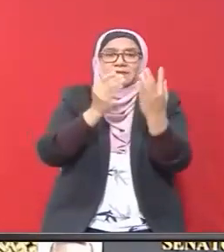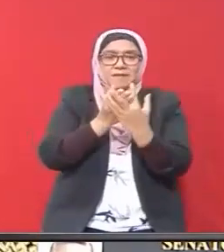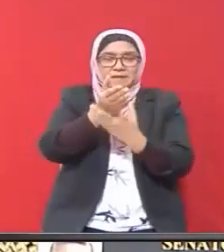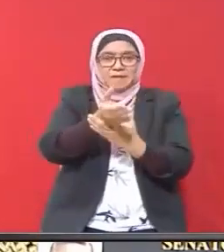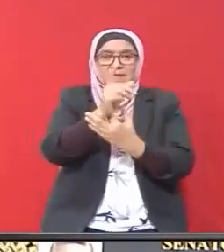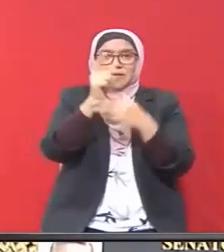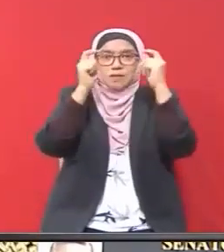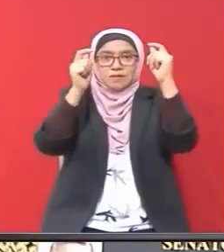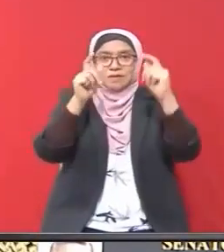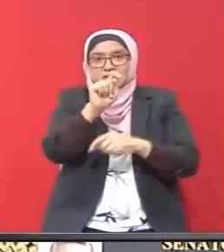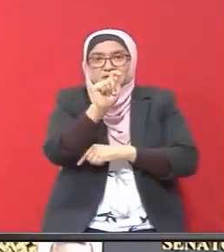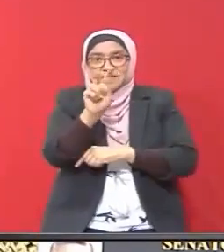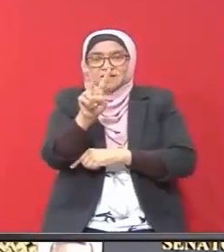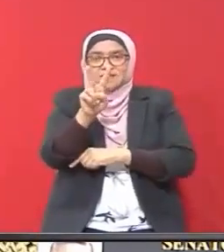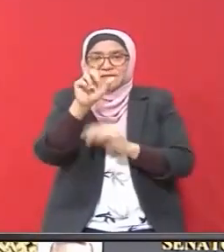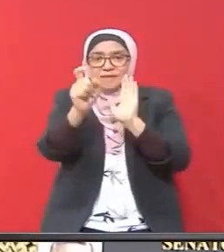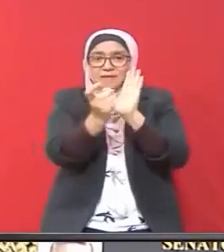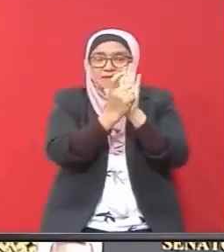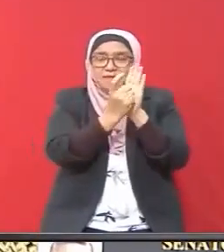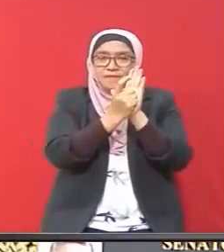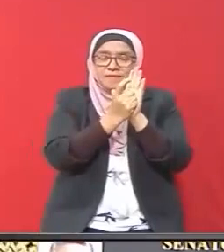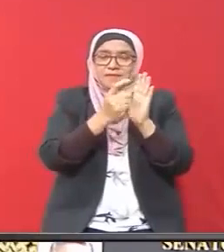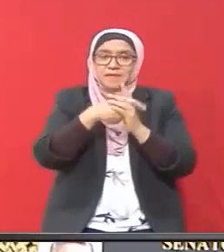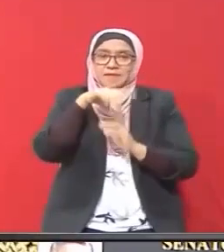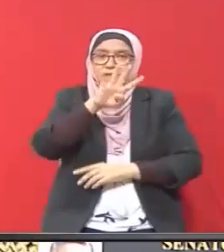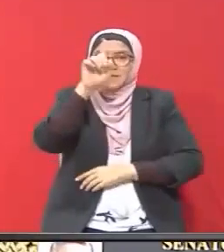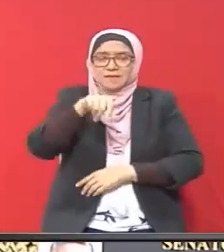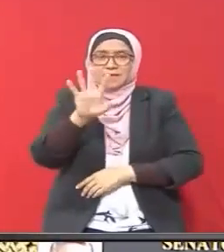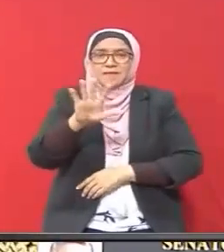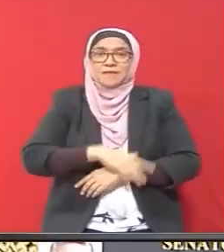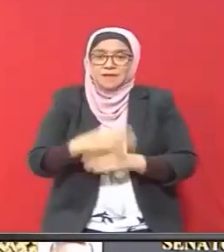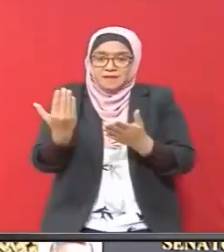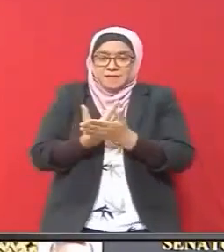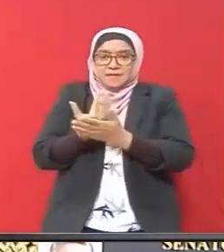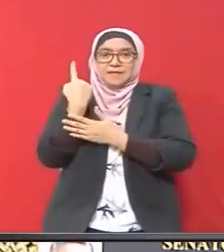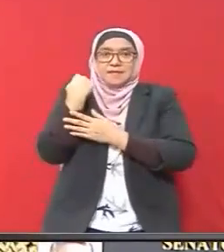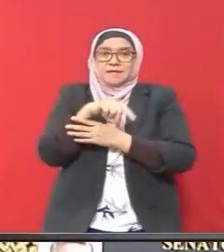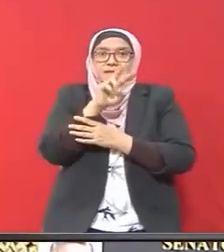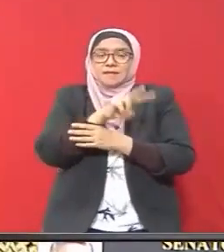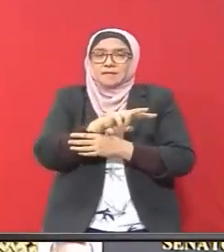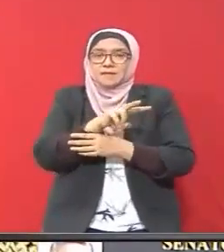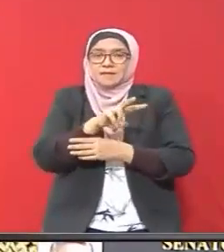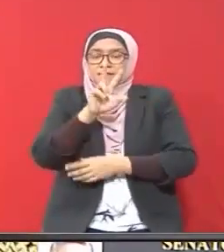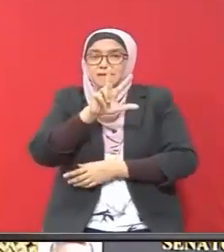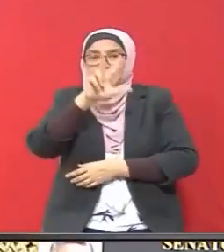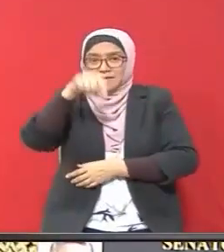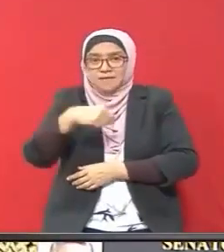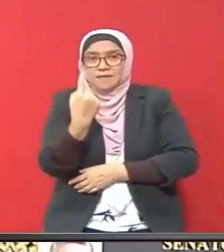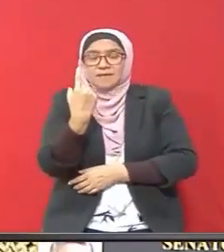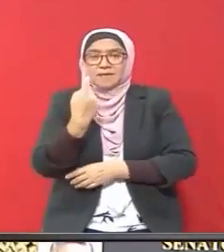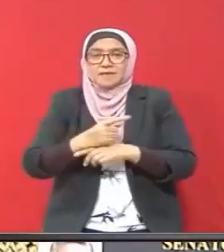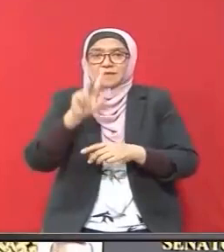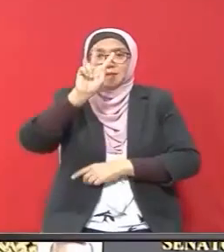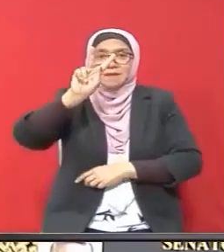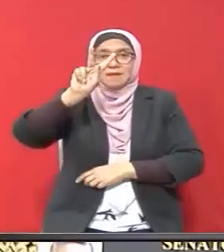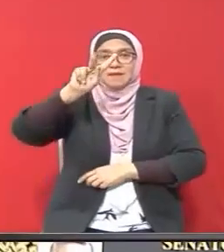mulai 4me 2020 terkini pada 23 Nov 22 Hai Gaby m telah membunuh kan